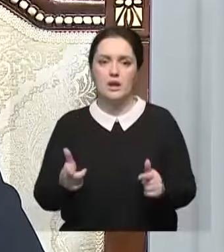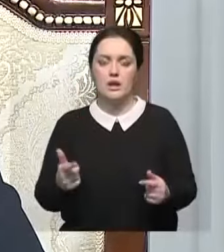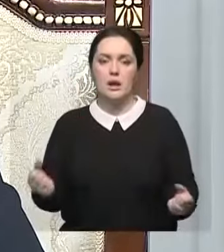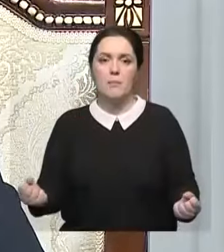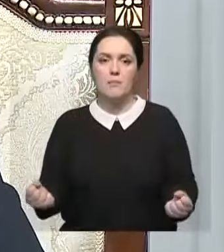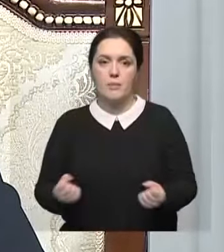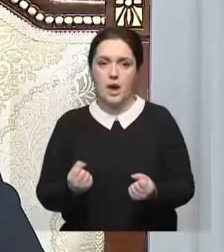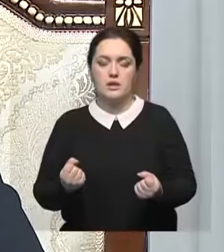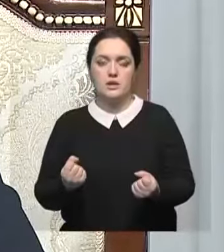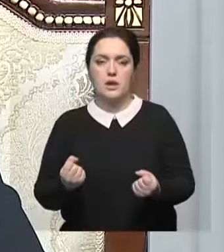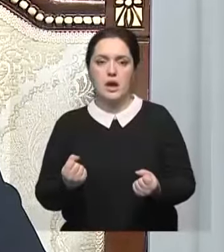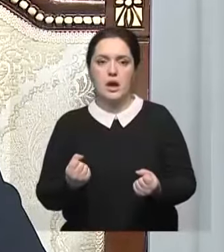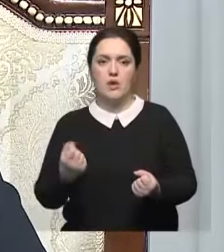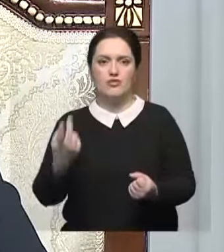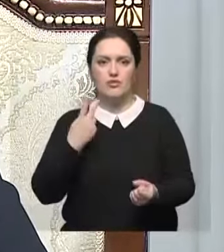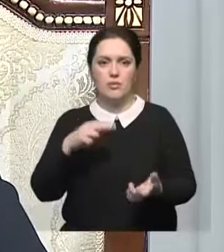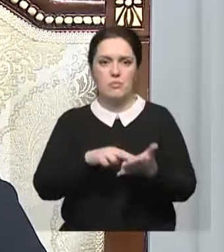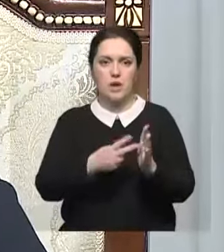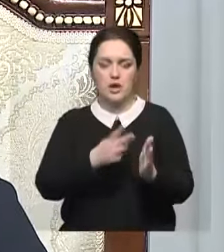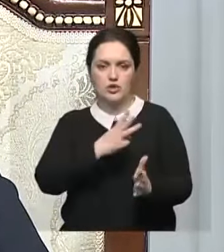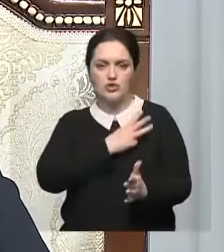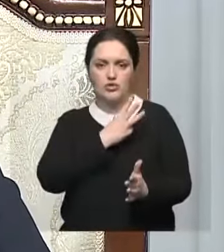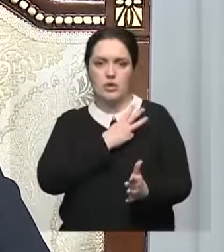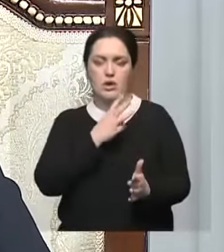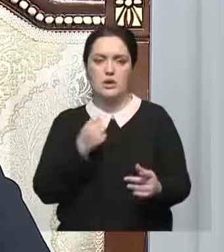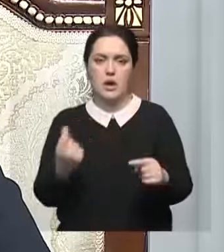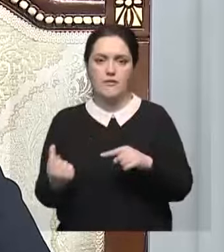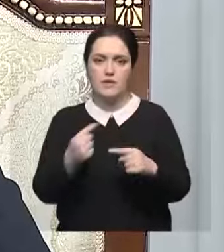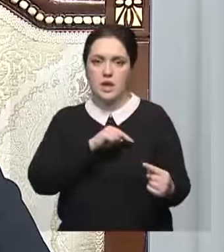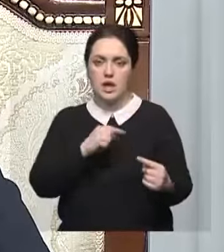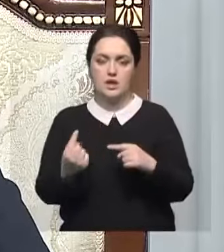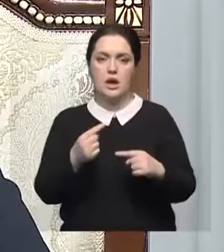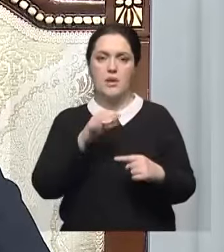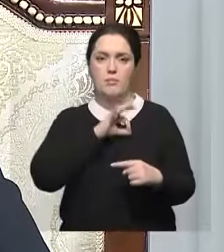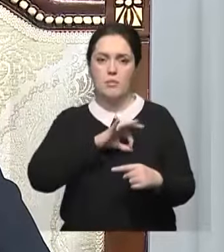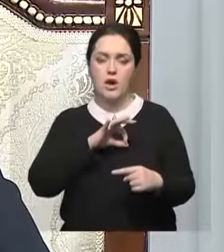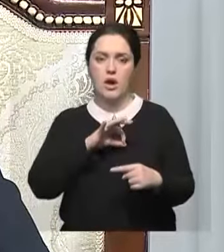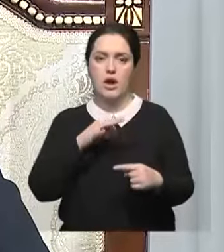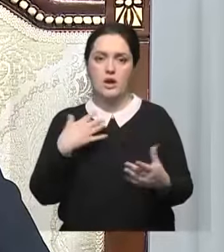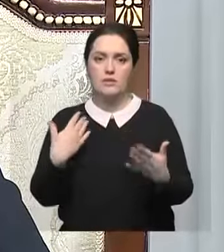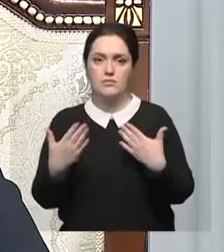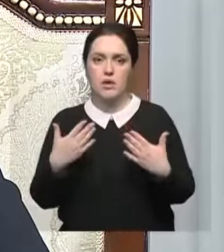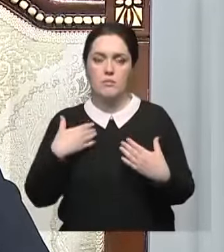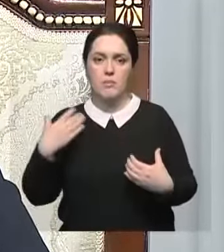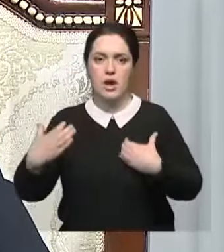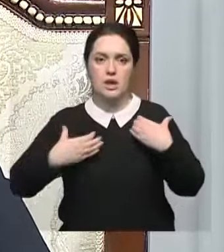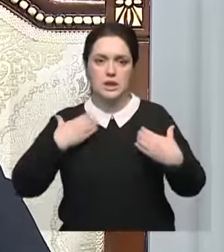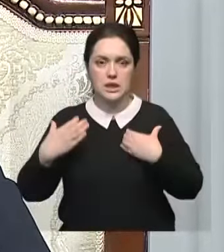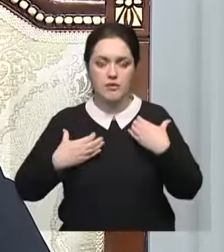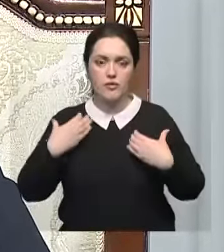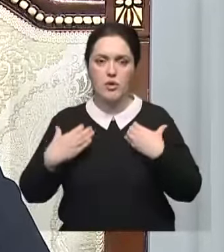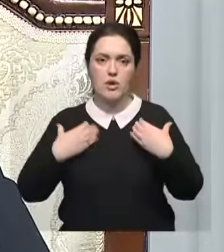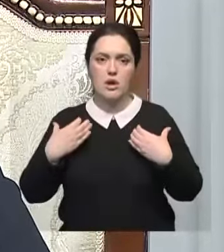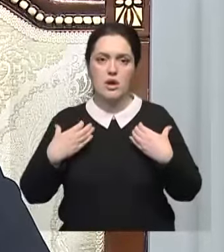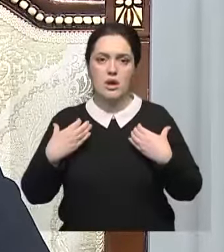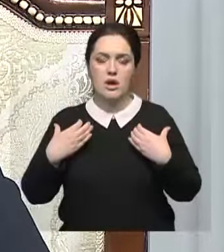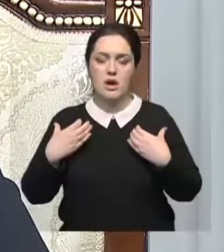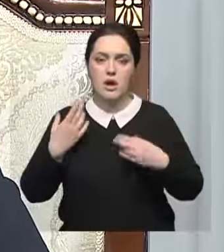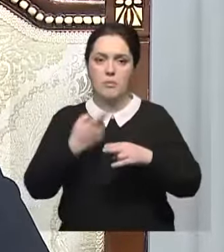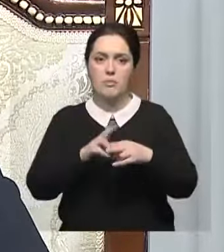поддерживать все двусторонние инициативы, направленные на развитие взаимных плодотворных взаимоотношений. Сейчас мы с тревогой и вниманием следим за событиями в